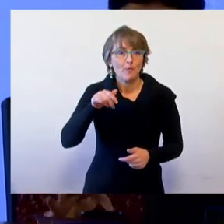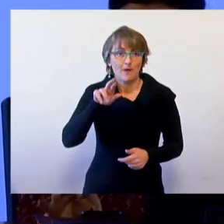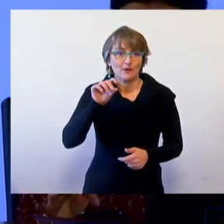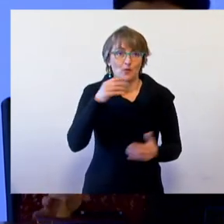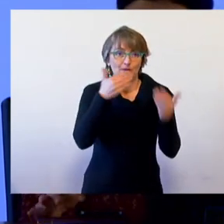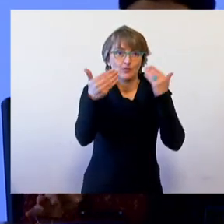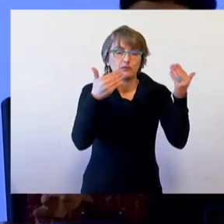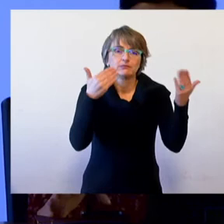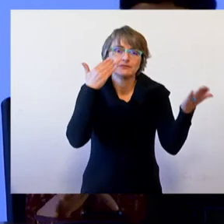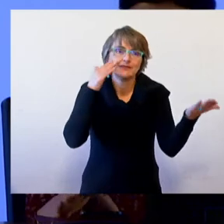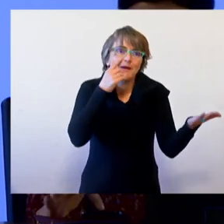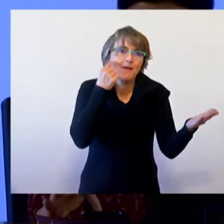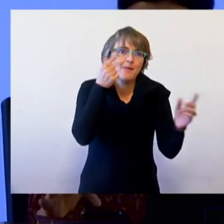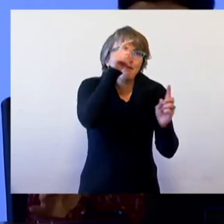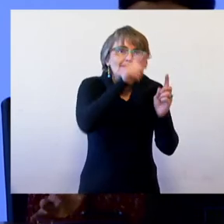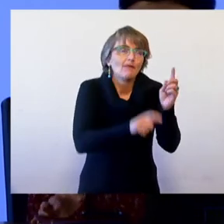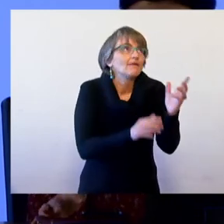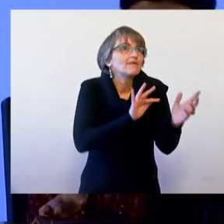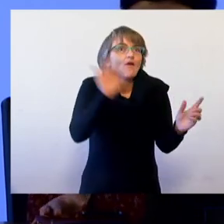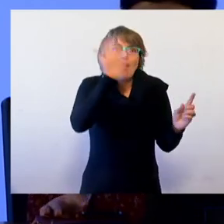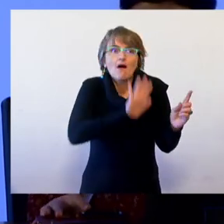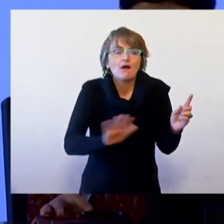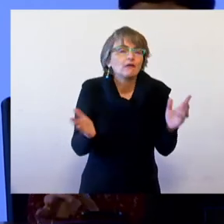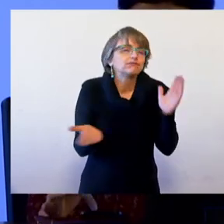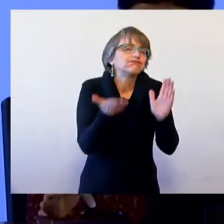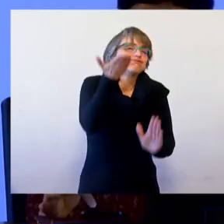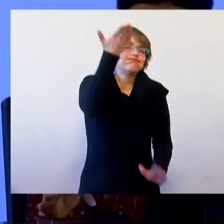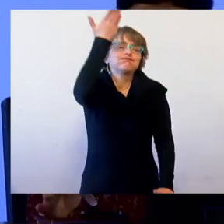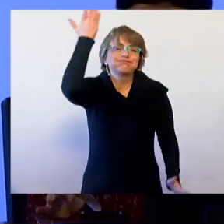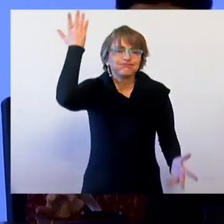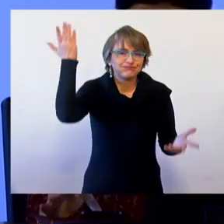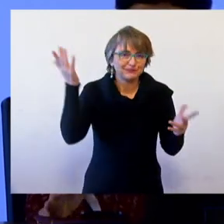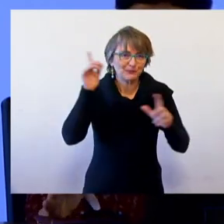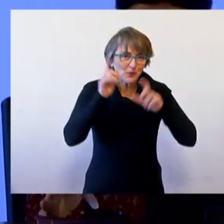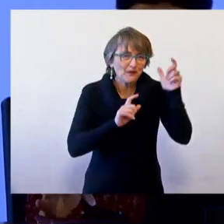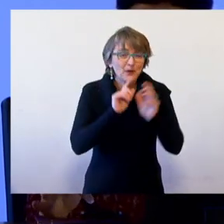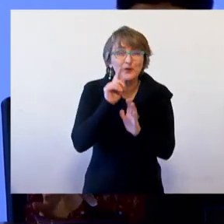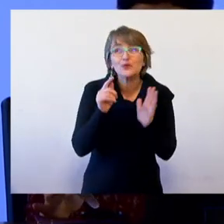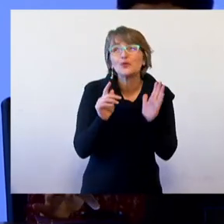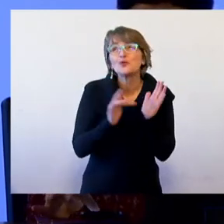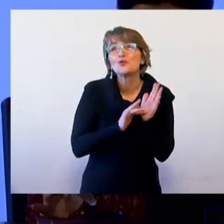grands photographes français qui avait été exposé en